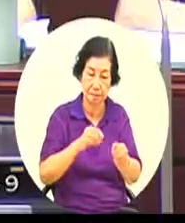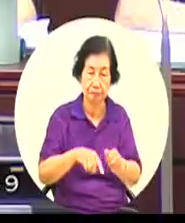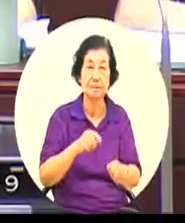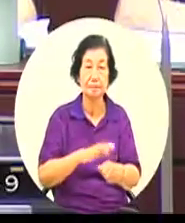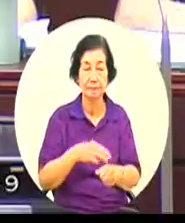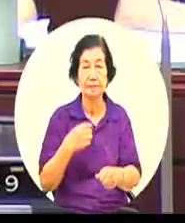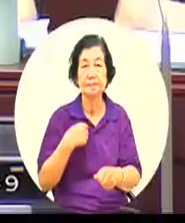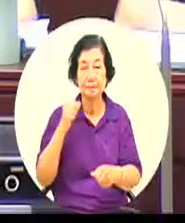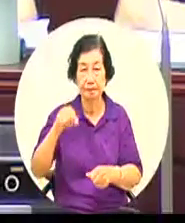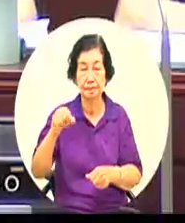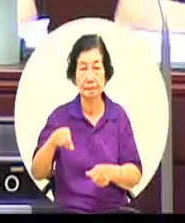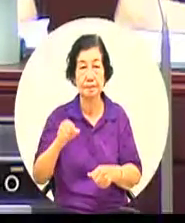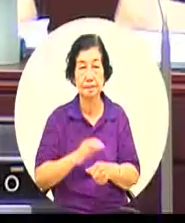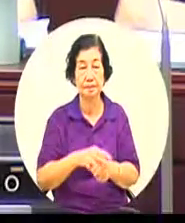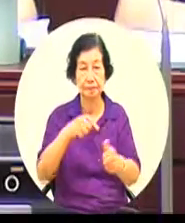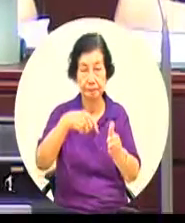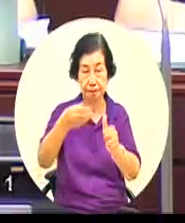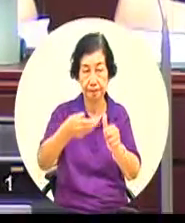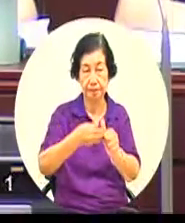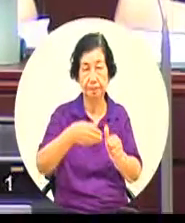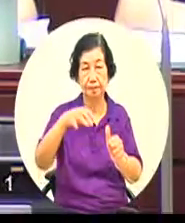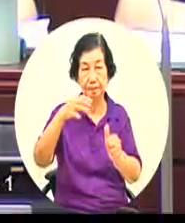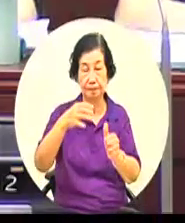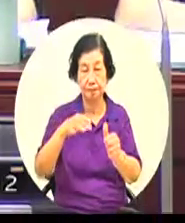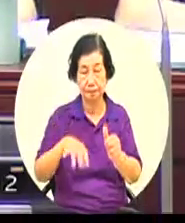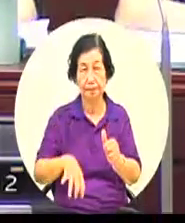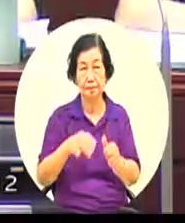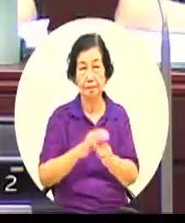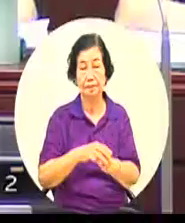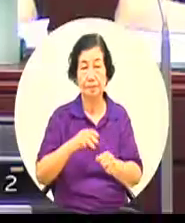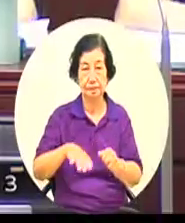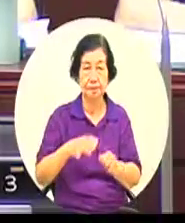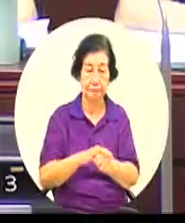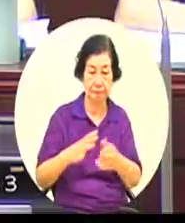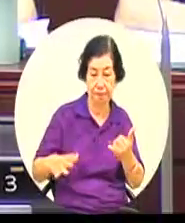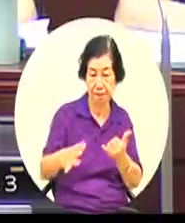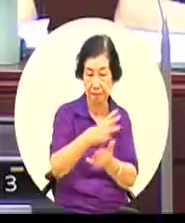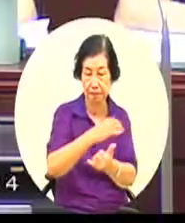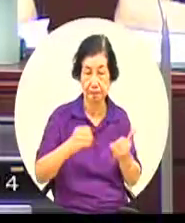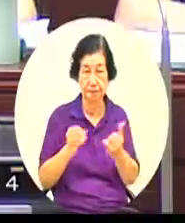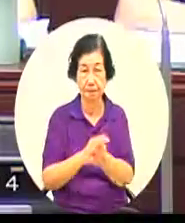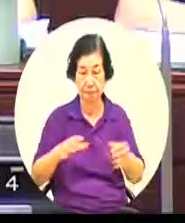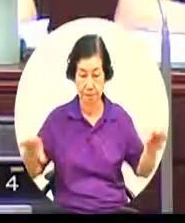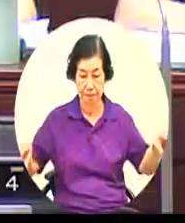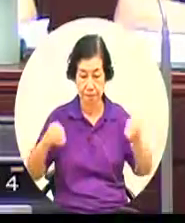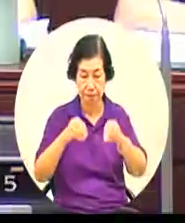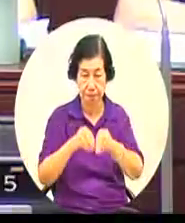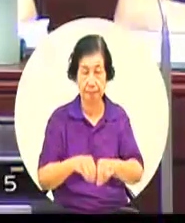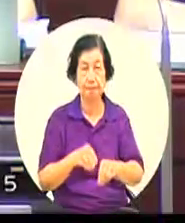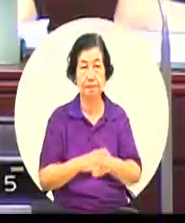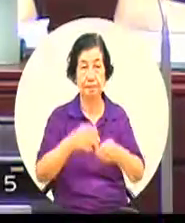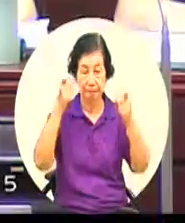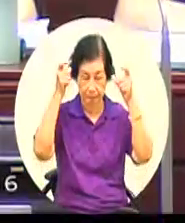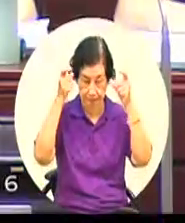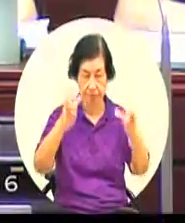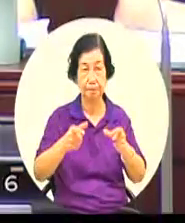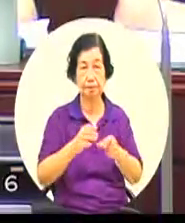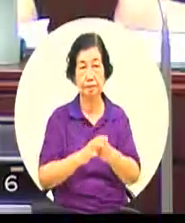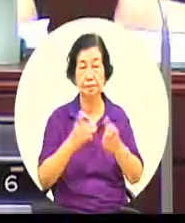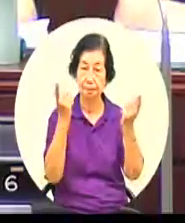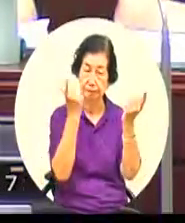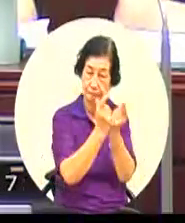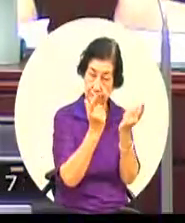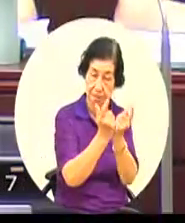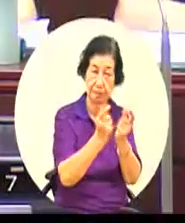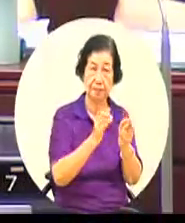同。那教育部是今年开始他要整个做全国性的整合，你看也有高雄市这么做的，台北市已完成库克